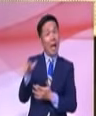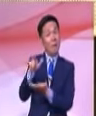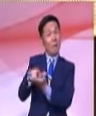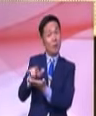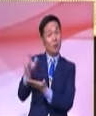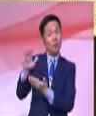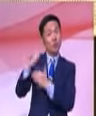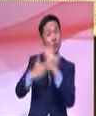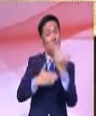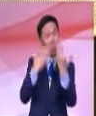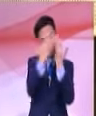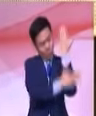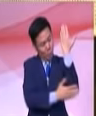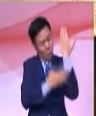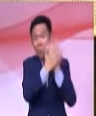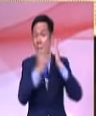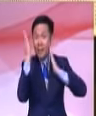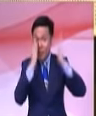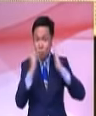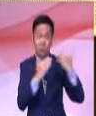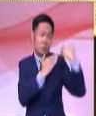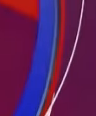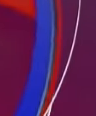di seluruh negara.